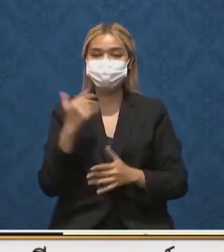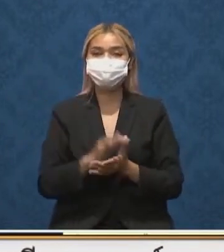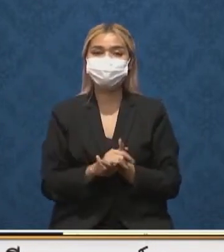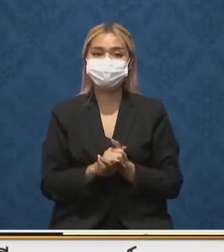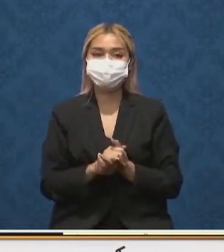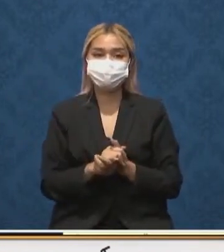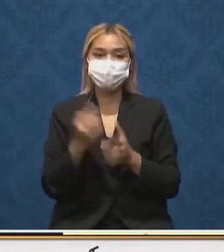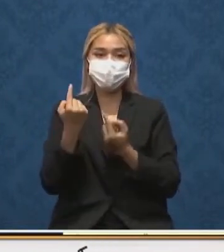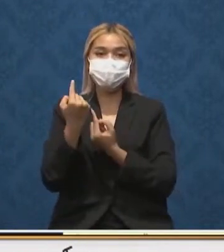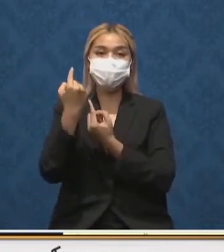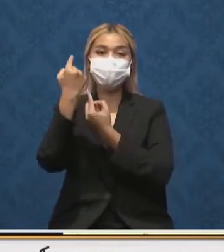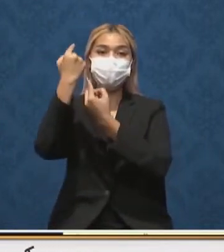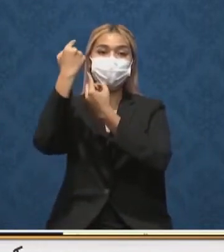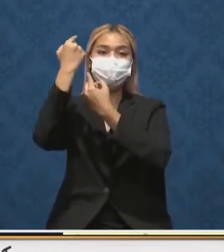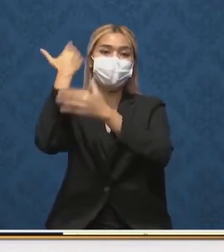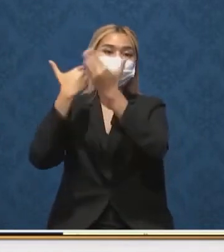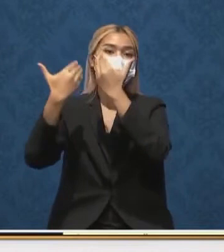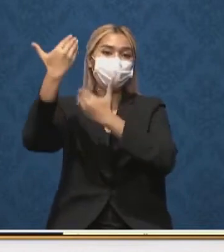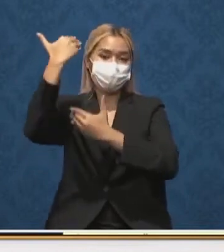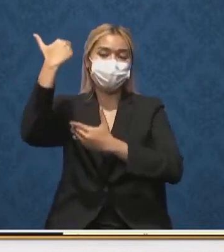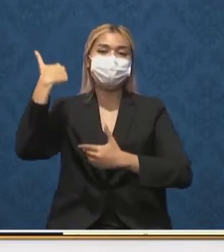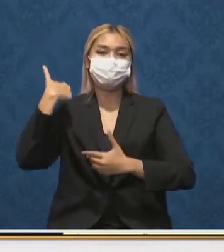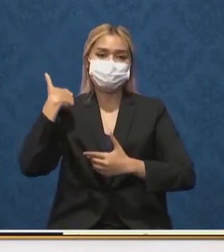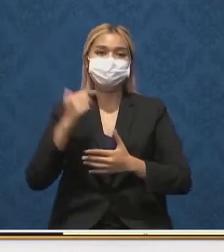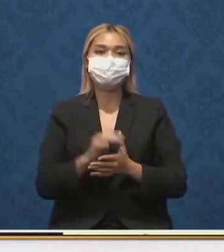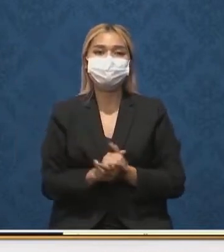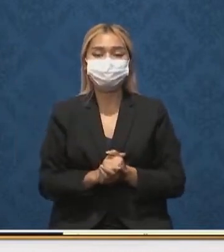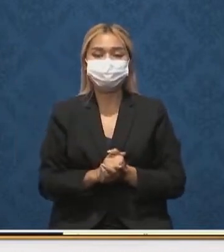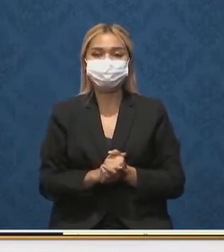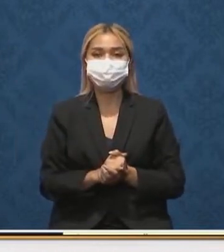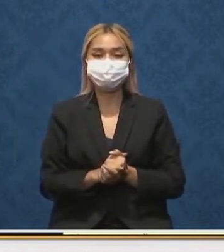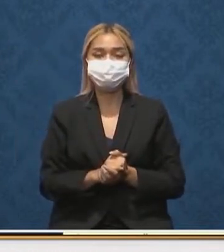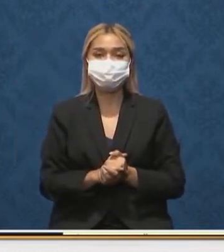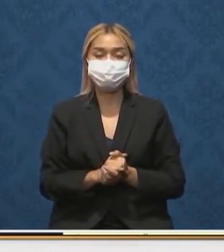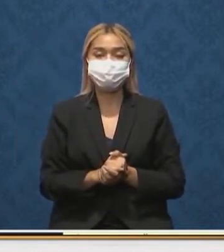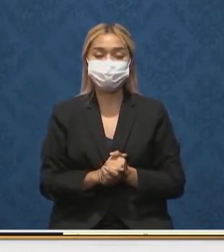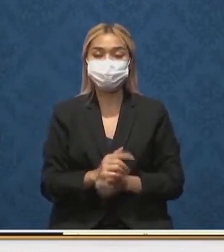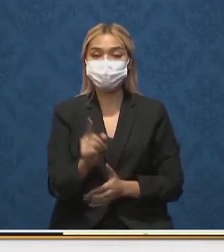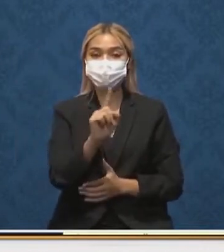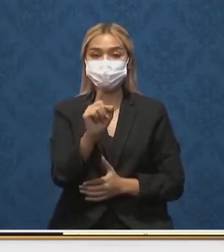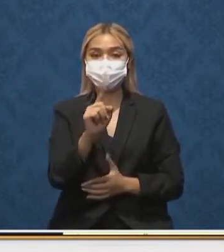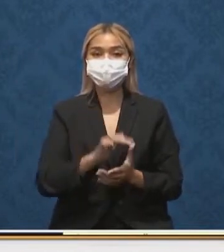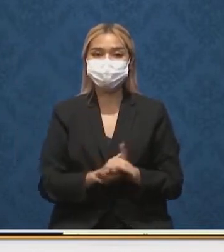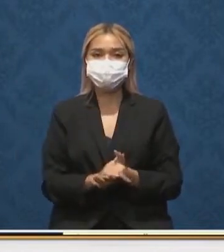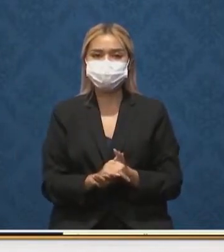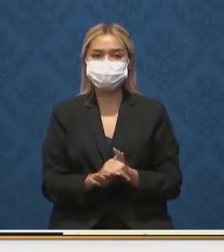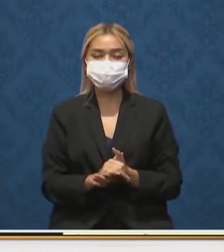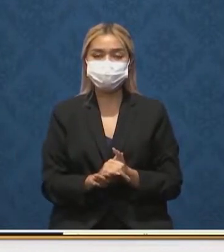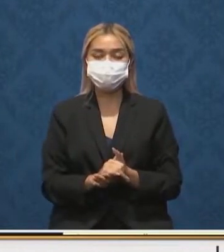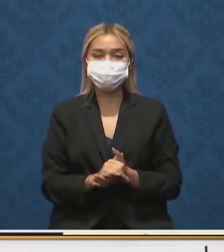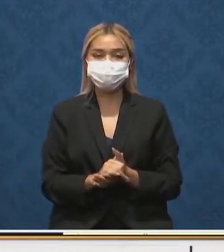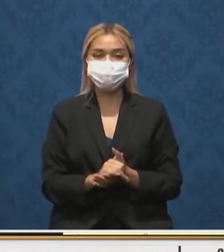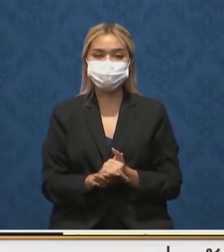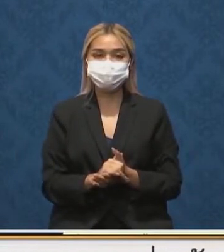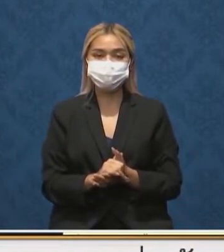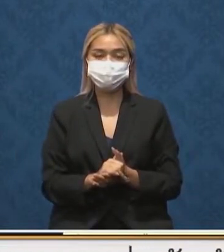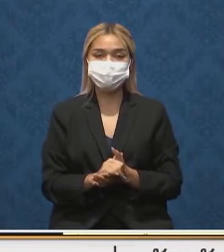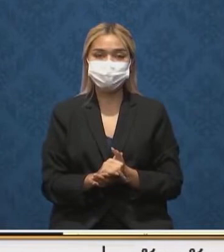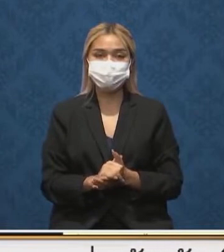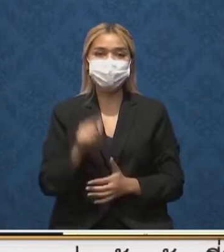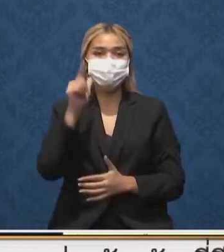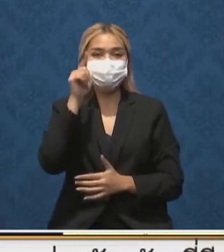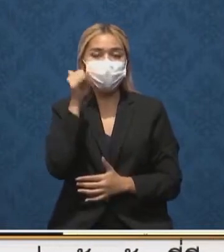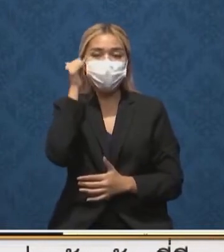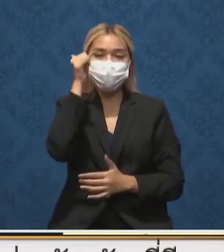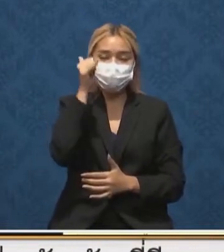บุษของเขาในขณะนั้นนะครับนะครับได้แก่เอ่อคุณคุณแม่ของของคุณคุณย่าคุณ